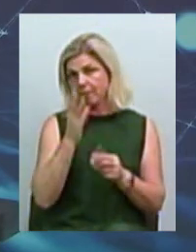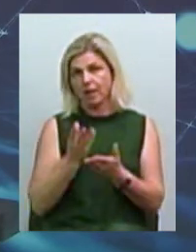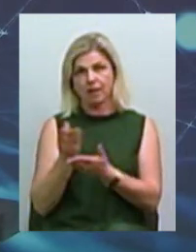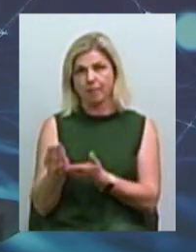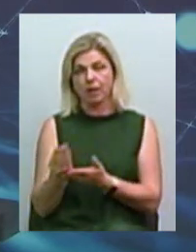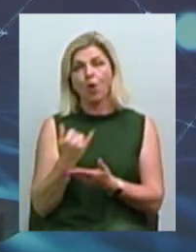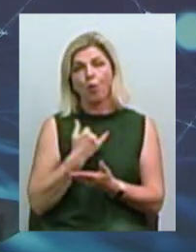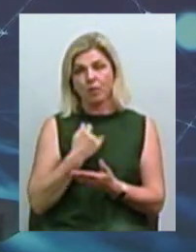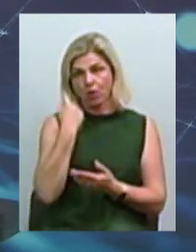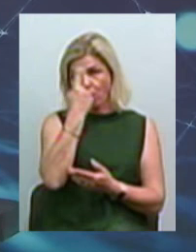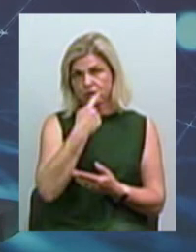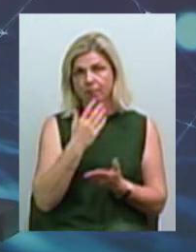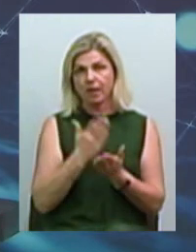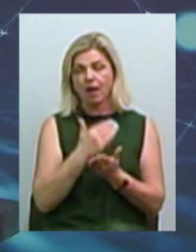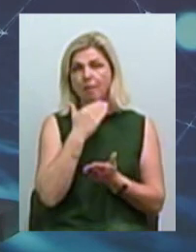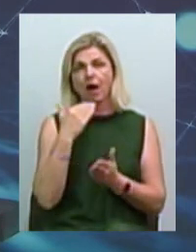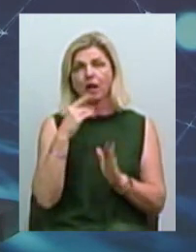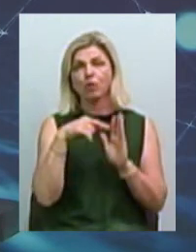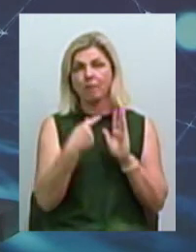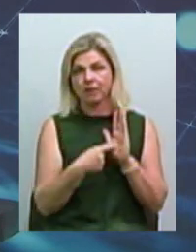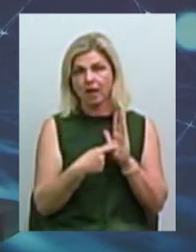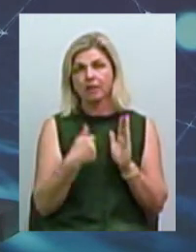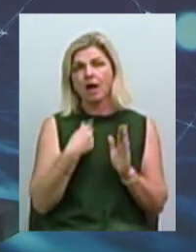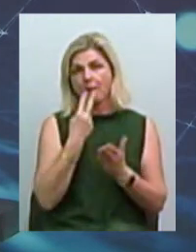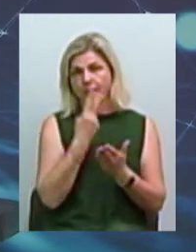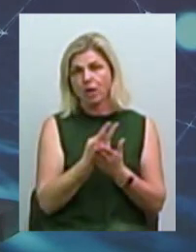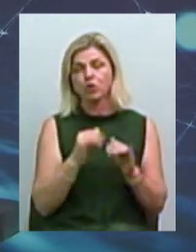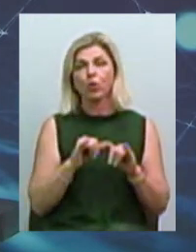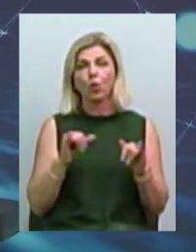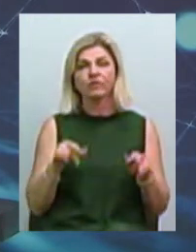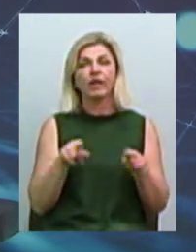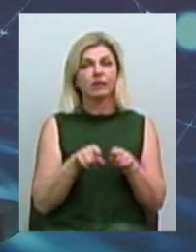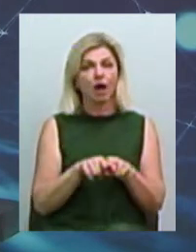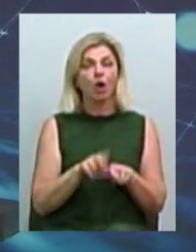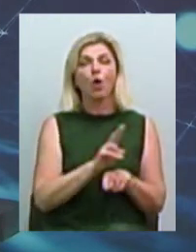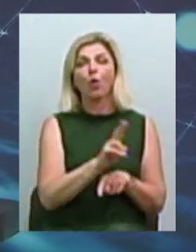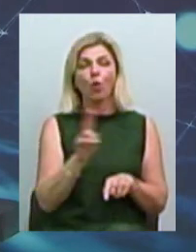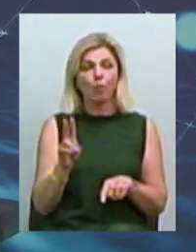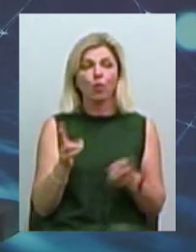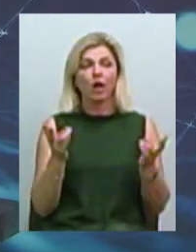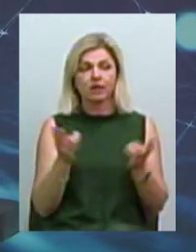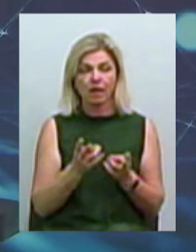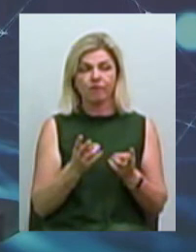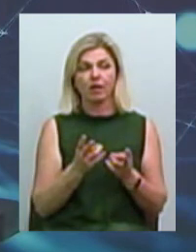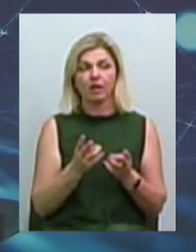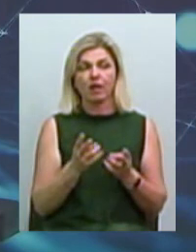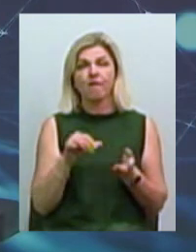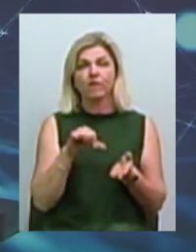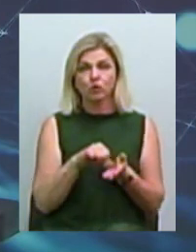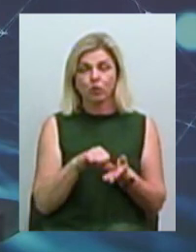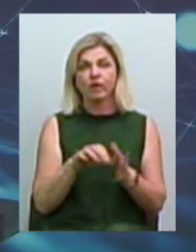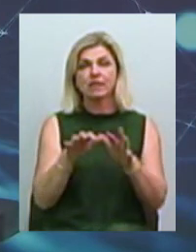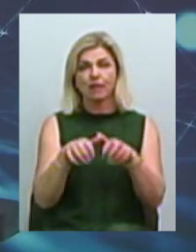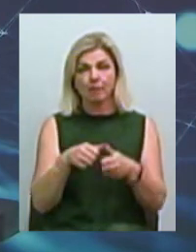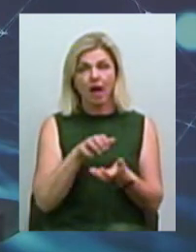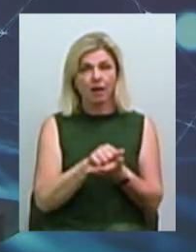мене особисто є дуже багато питань. Я бачу розвиток таким чином, що кому з районів потрібні райавтодори, за кого вступаються, беріть, будь ласка, в